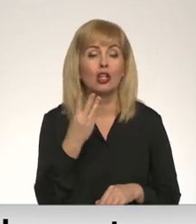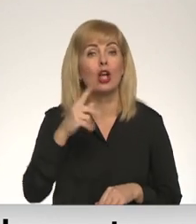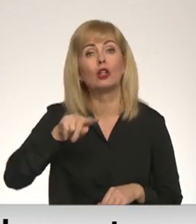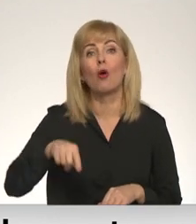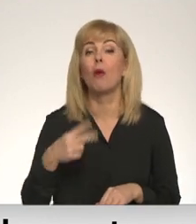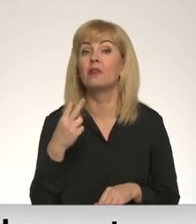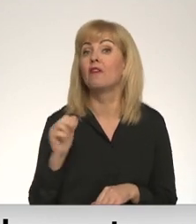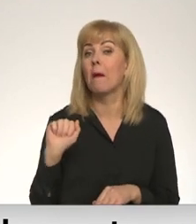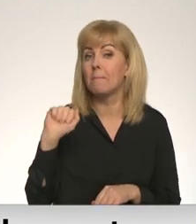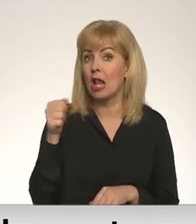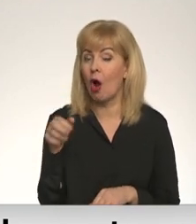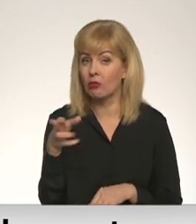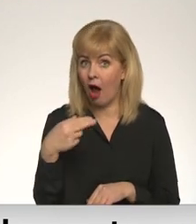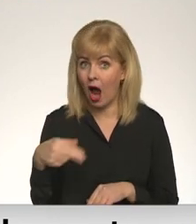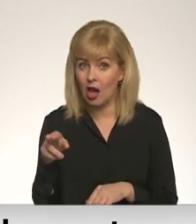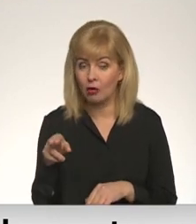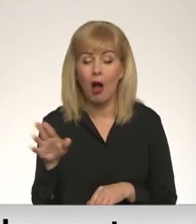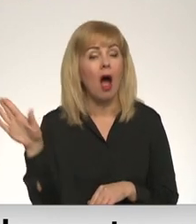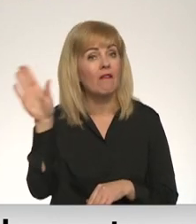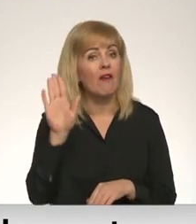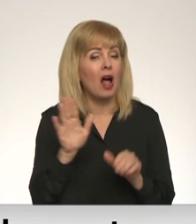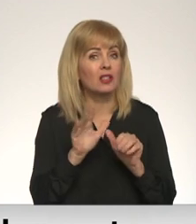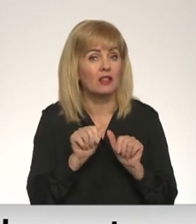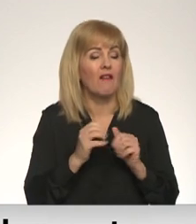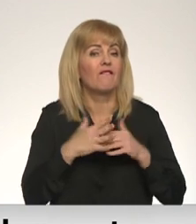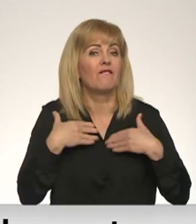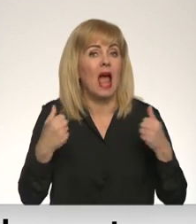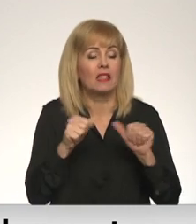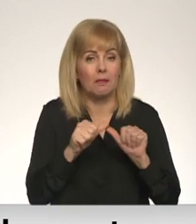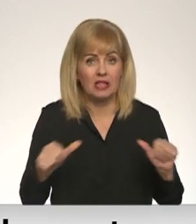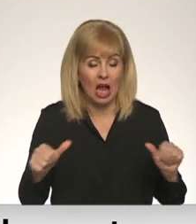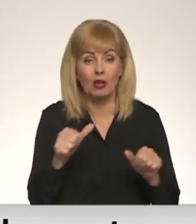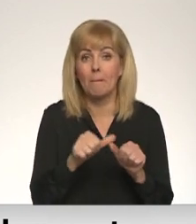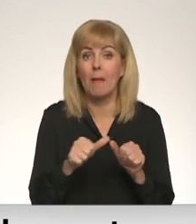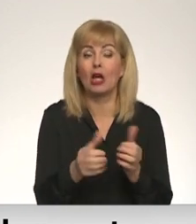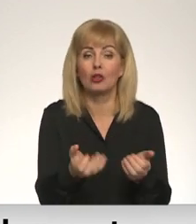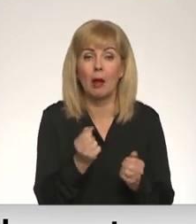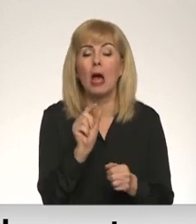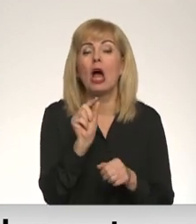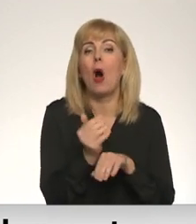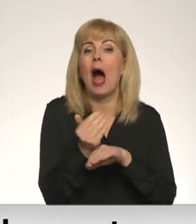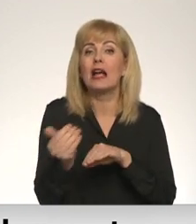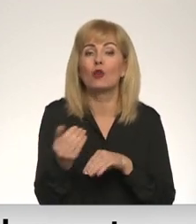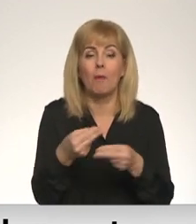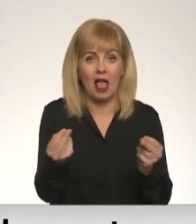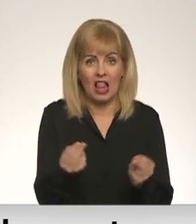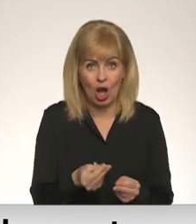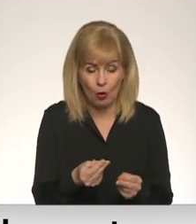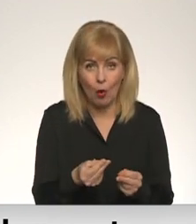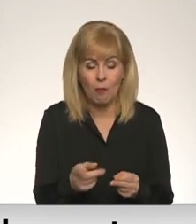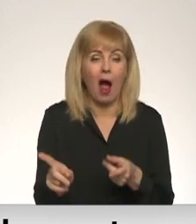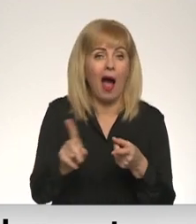4,2 miljonu eiro. Nacionālais veselības dienas norāda, ka medikamentu saņemšanu aizkavējusi līguma slēgšana ar